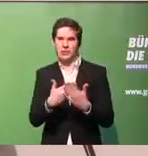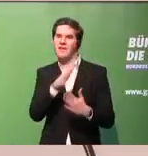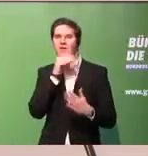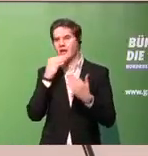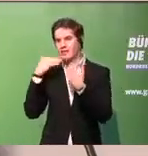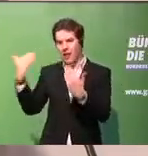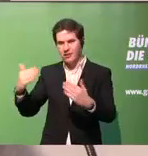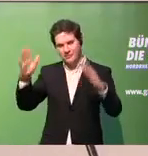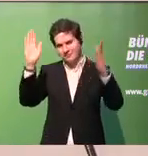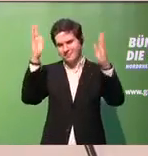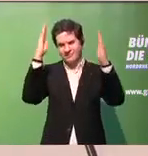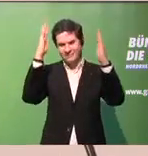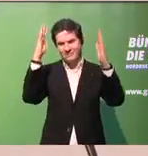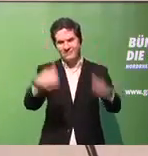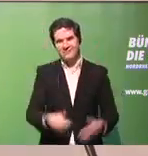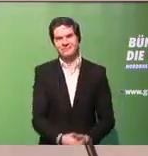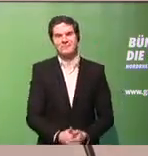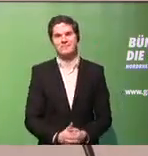Dank.